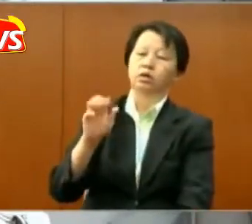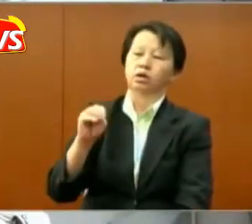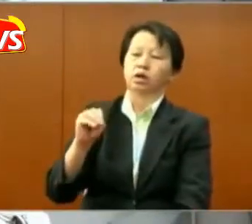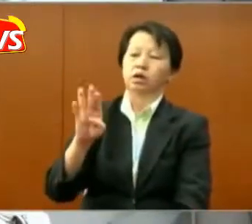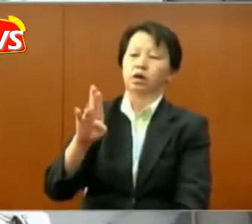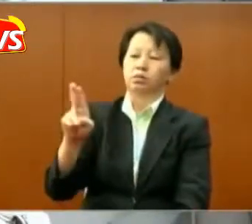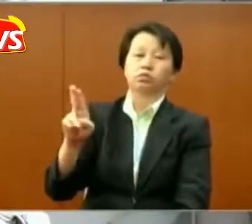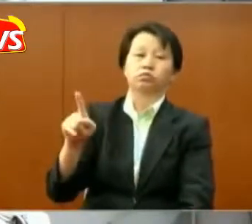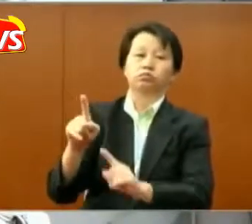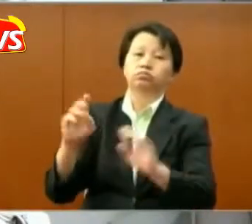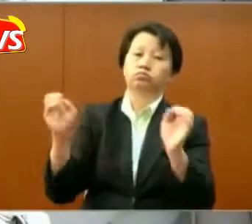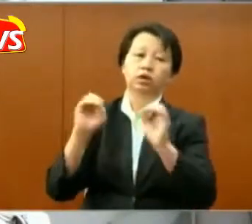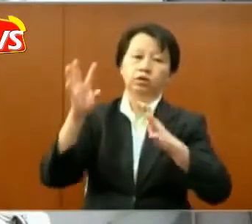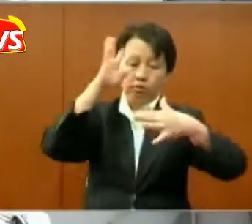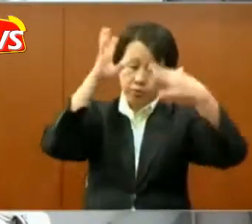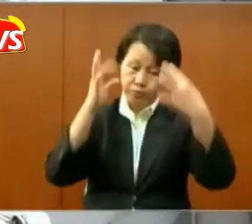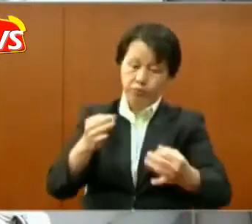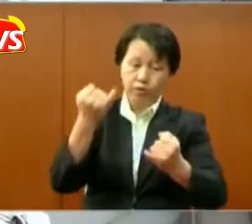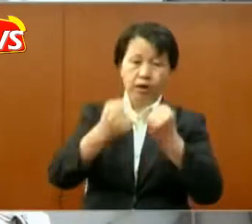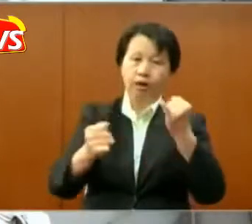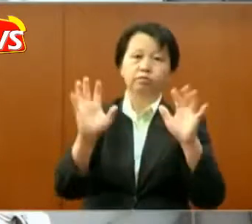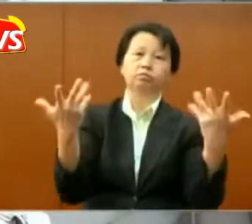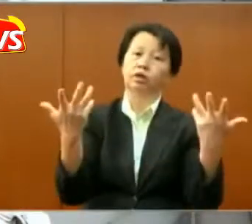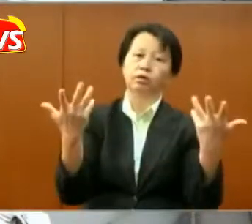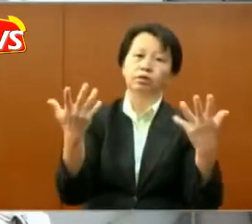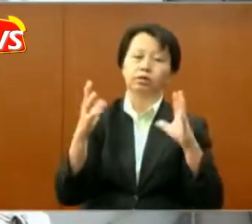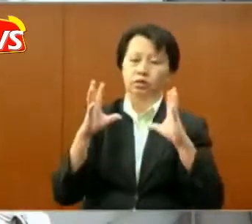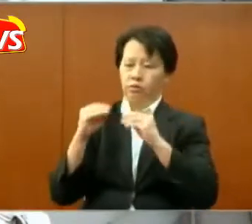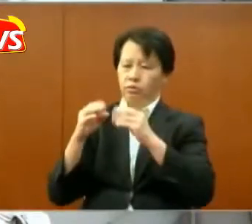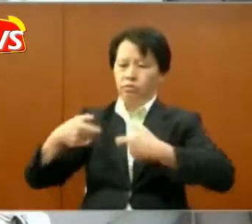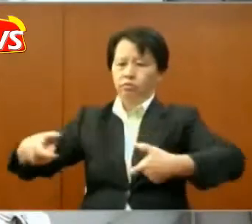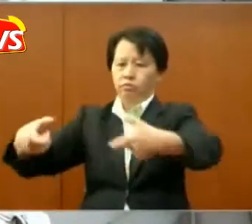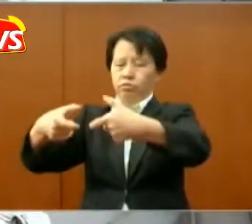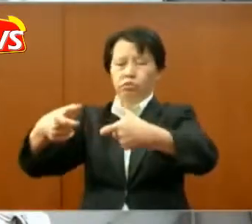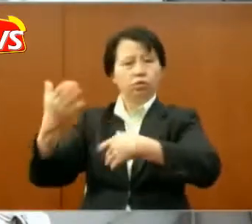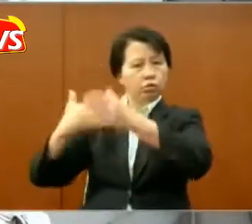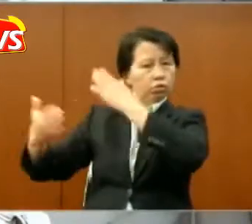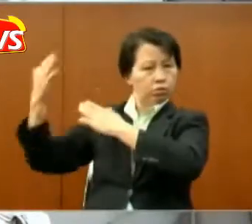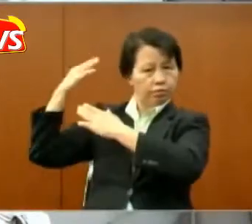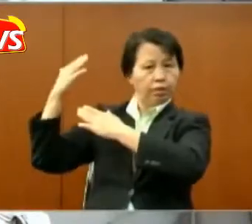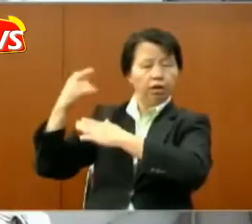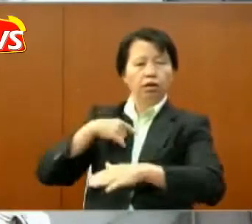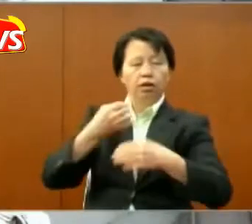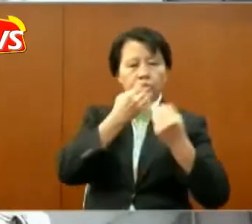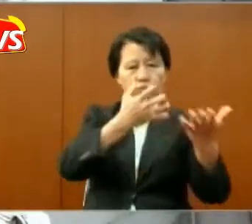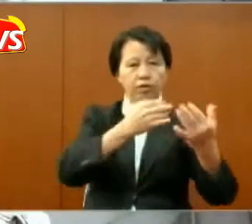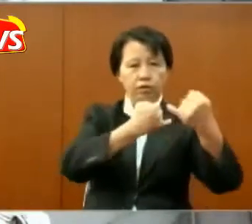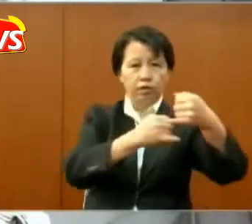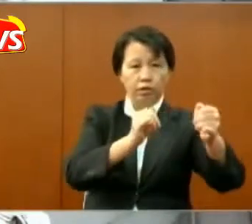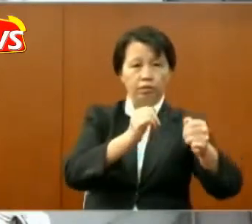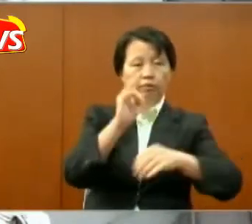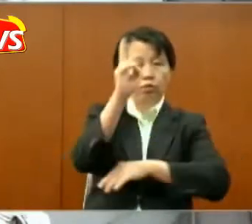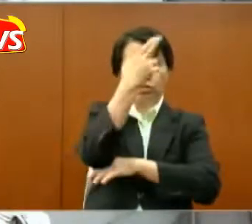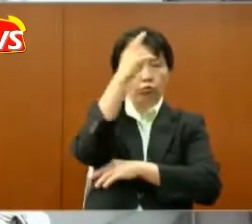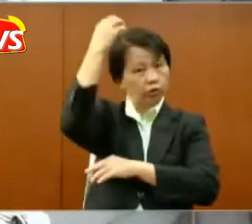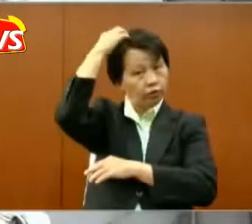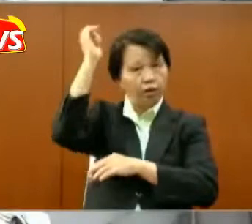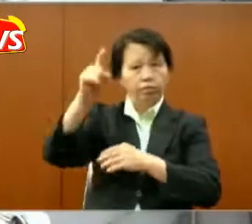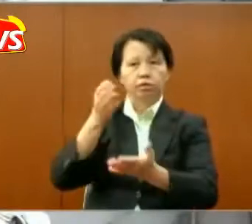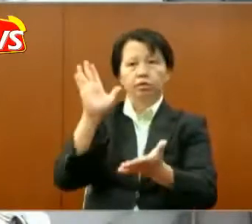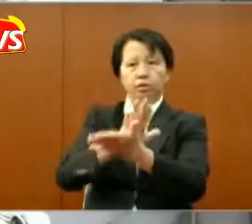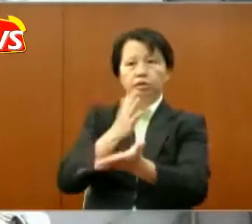ada keputusan akhir. Dalam sidang tahun yang lepas, saya dimaklumkan bahawa Jabatan Perhutanan Selangor perlu menyediakan kertas